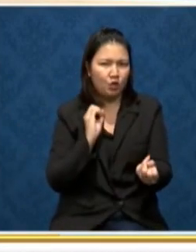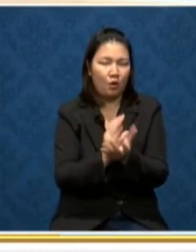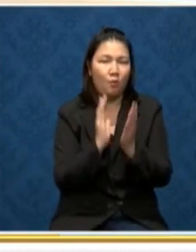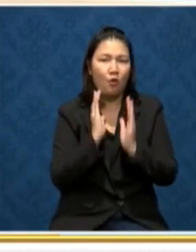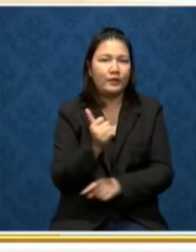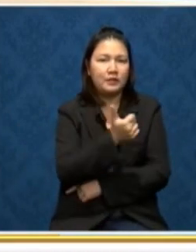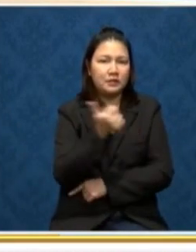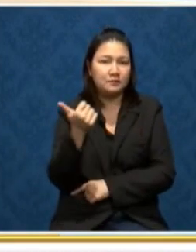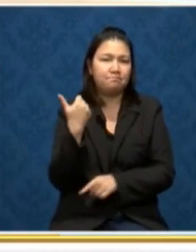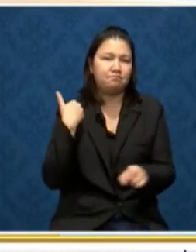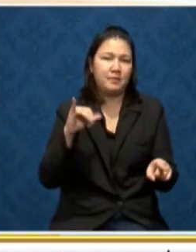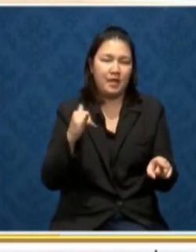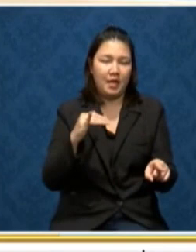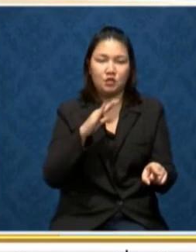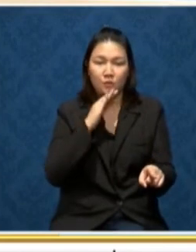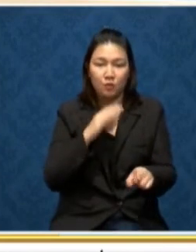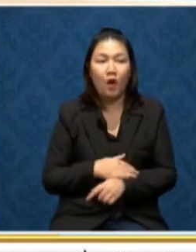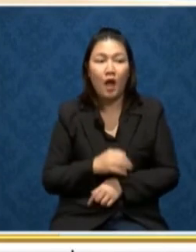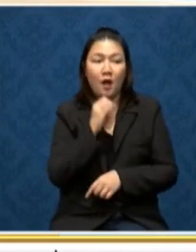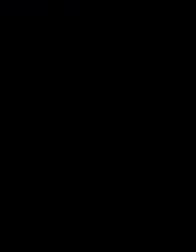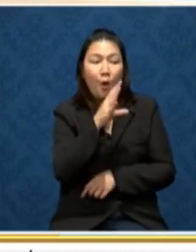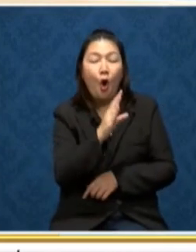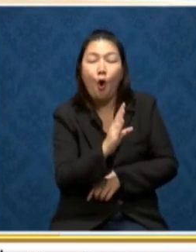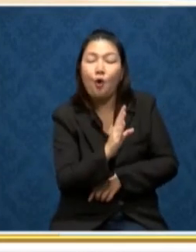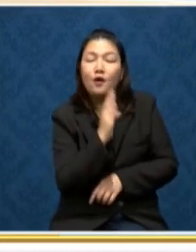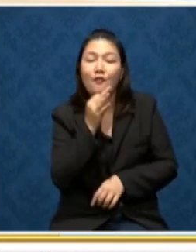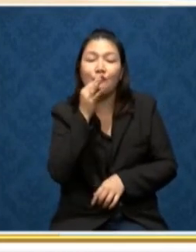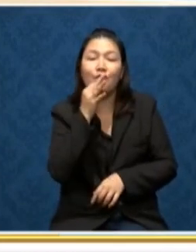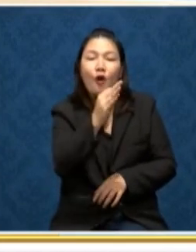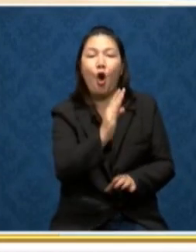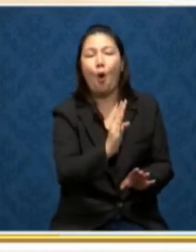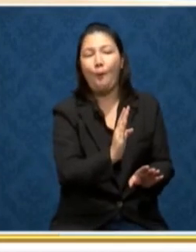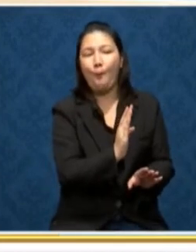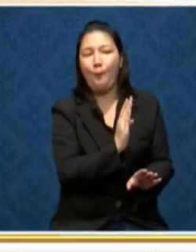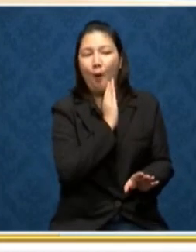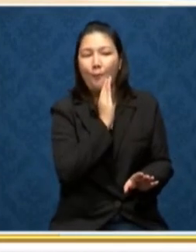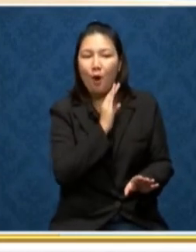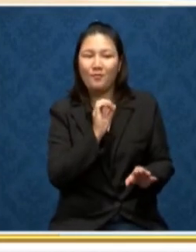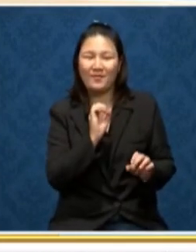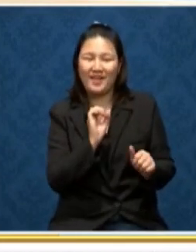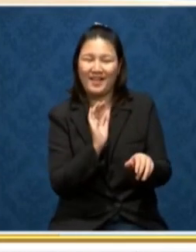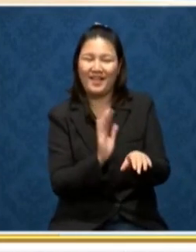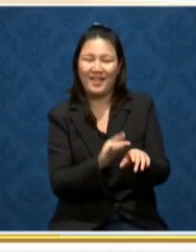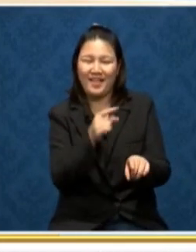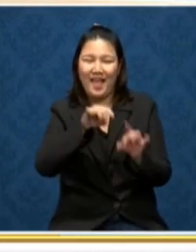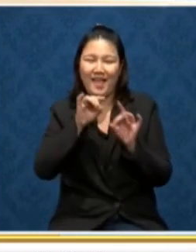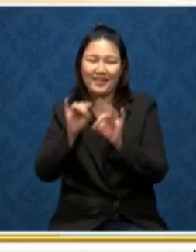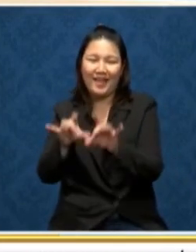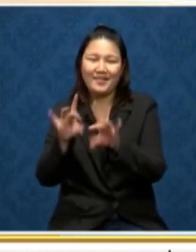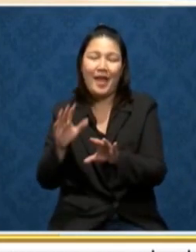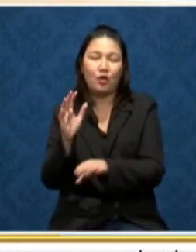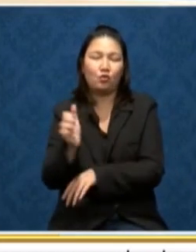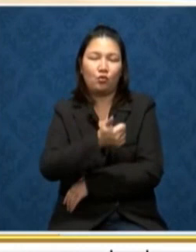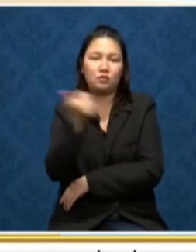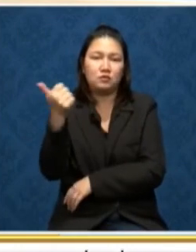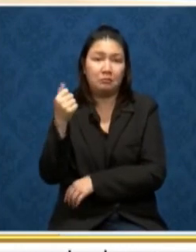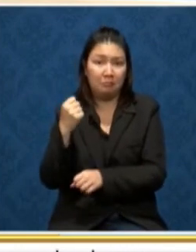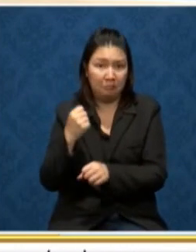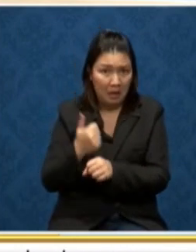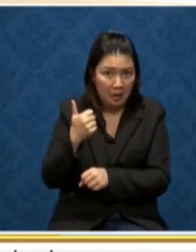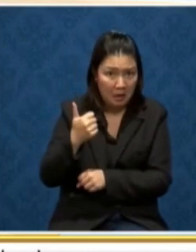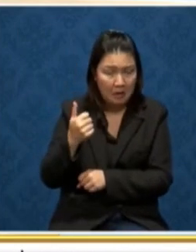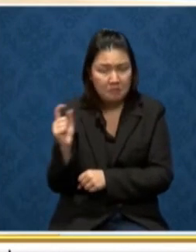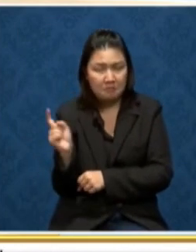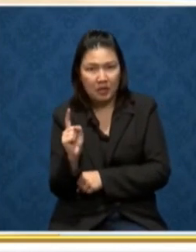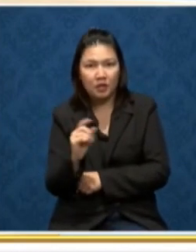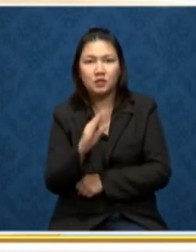เช่นอามีการแ้งเหตุปร้อม ให้อายับัชีเพื่อกันแลงผู้อื่นโดยผมขอยกตัอย่าง พระบอบป้องการและปราบปร